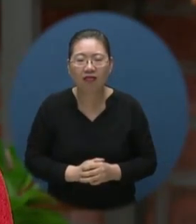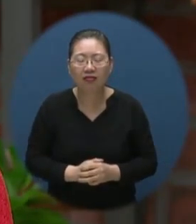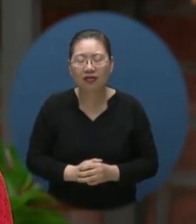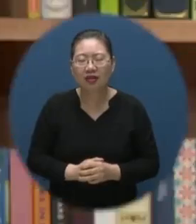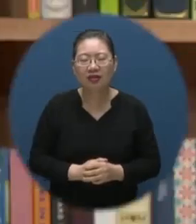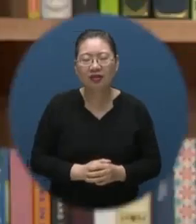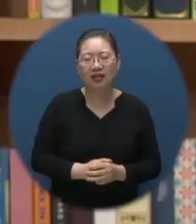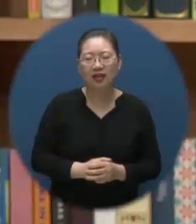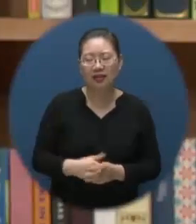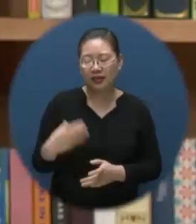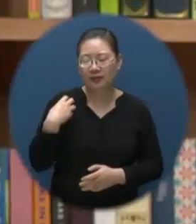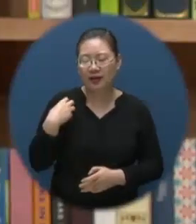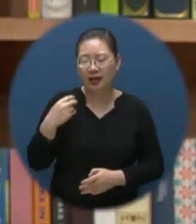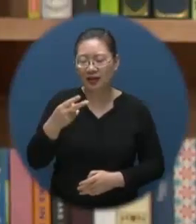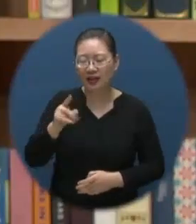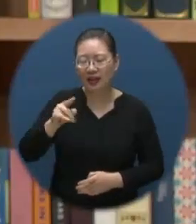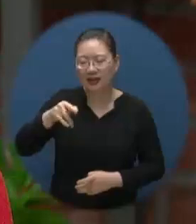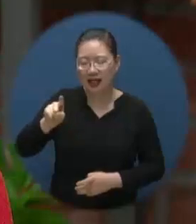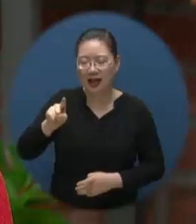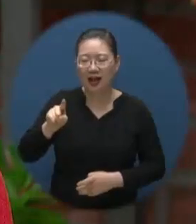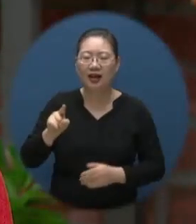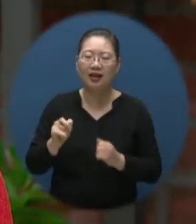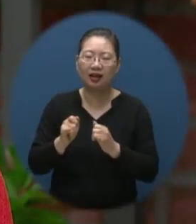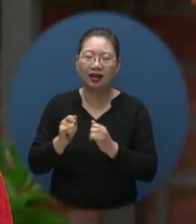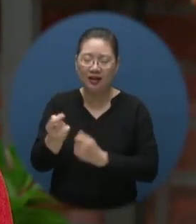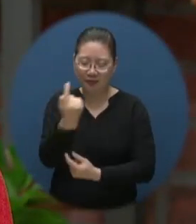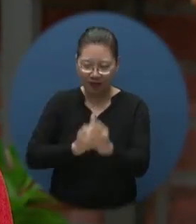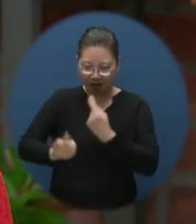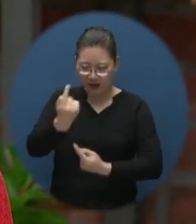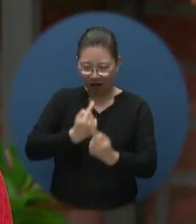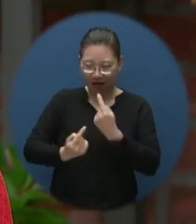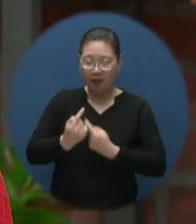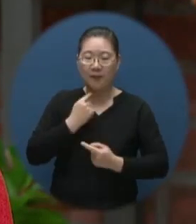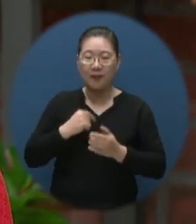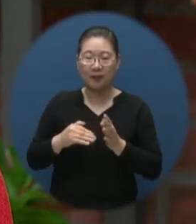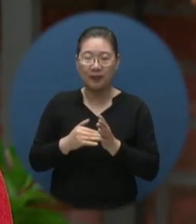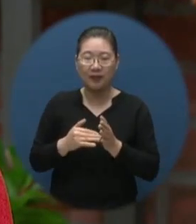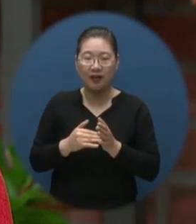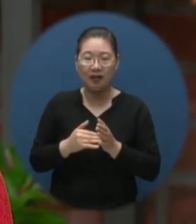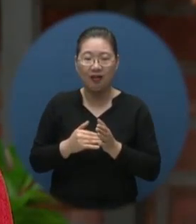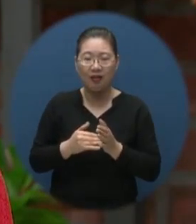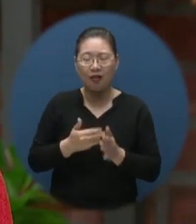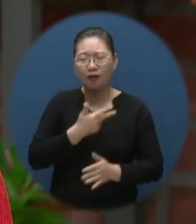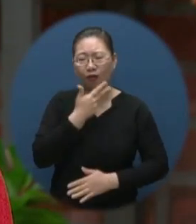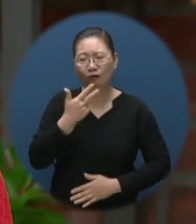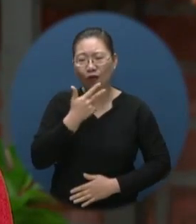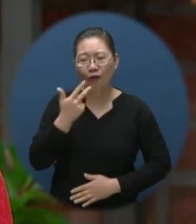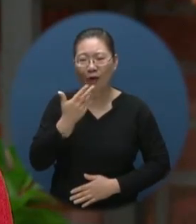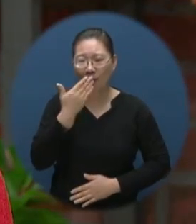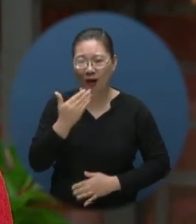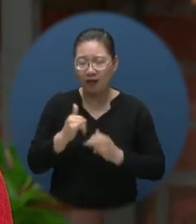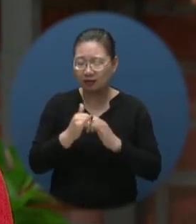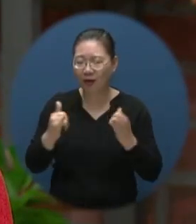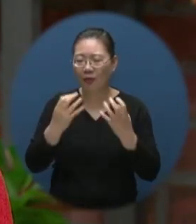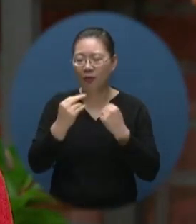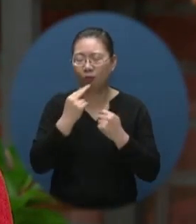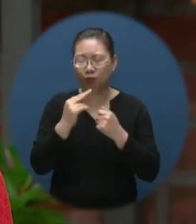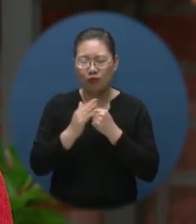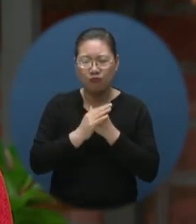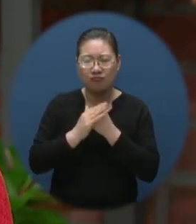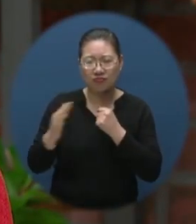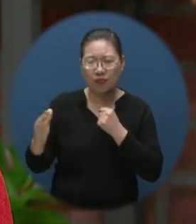많이 오셨어요, 저한테요. 네. 그때 이제 그 브로큰이라도 영어를 하는 사람이 별로